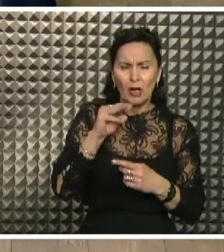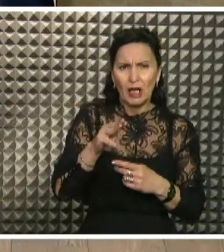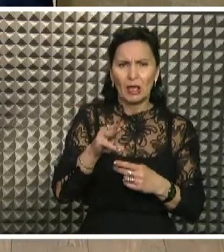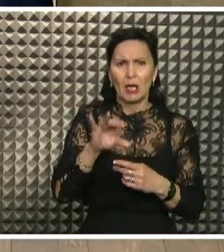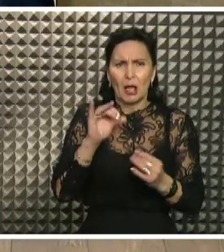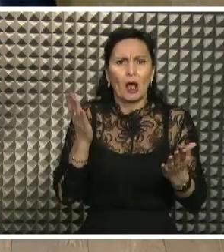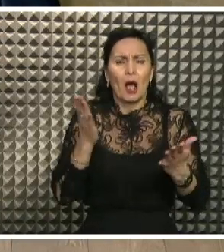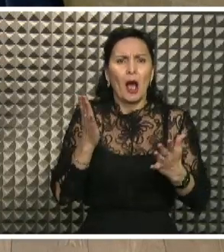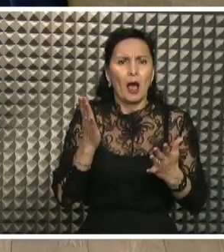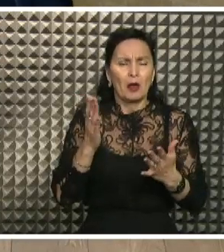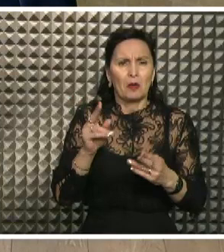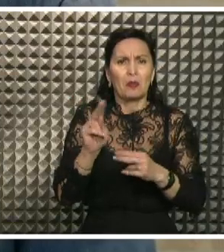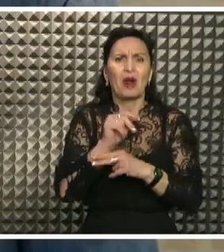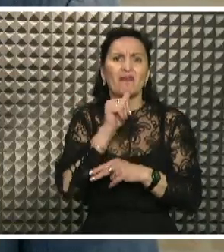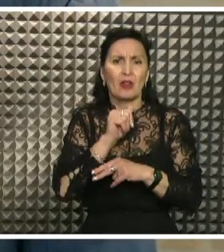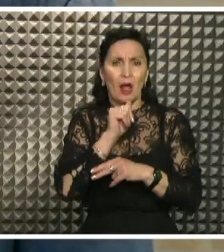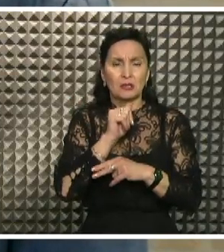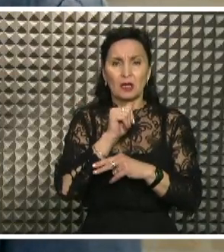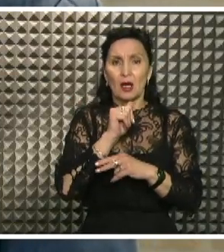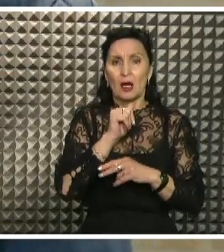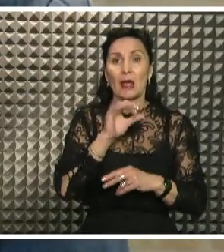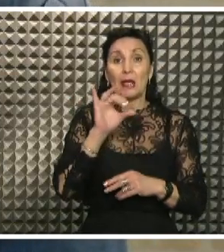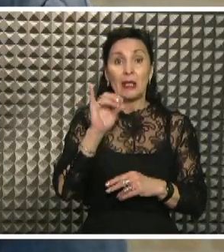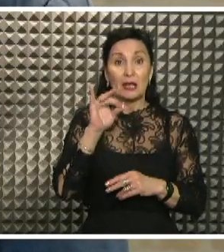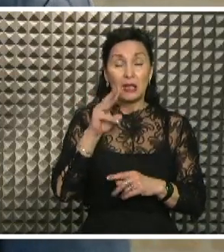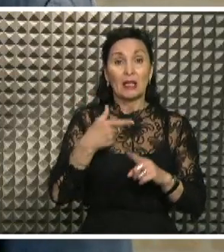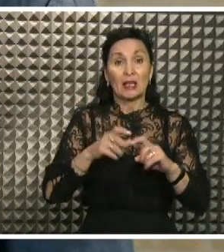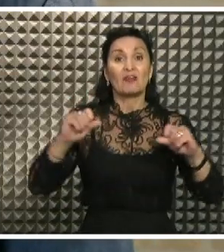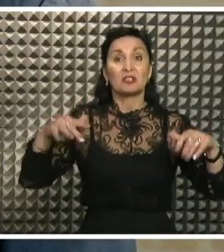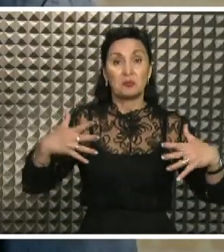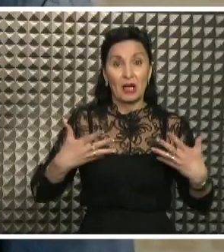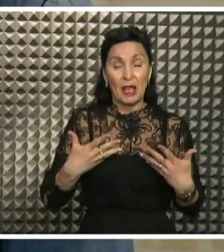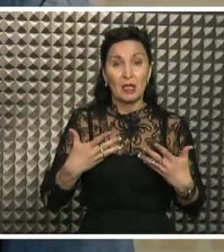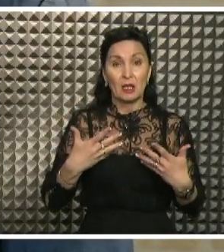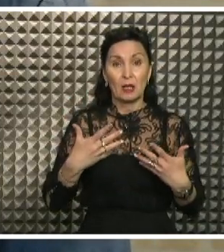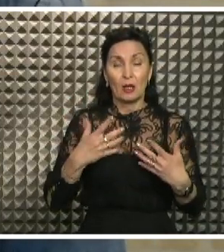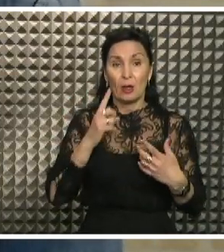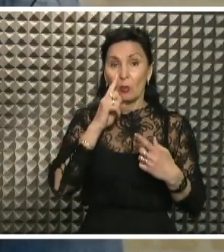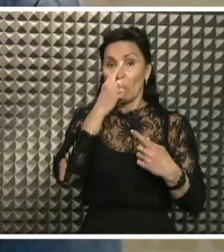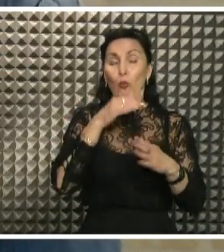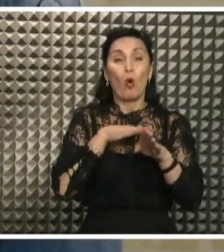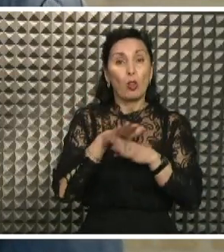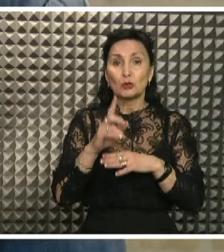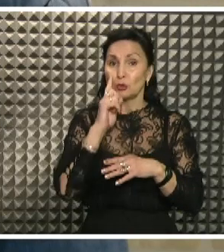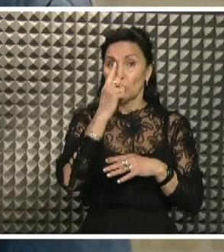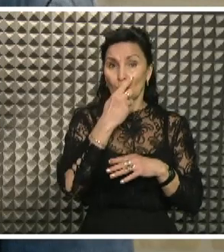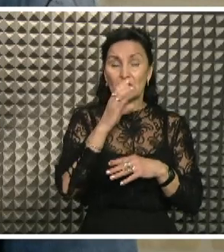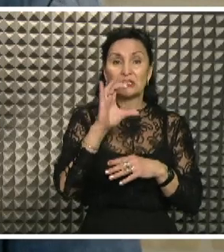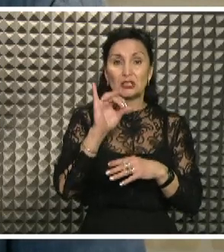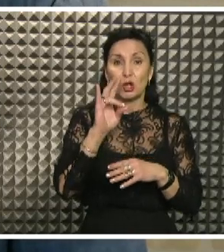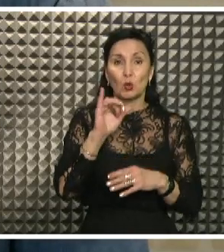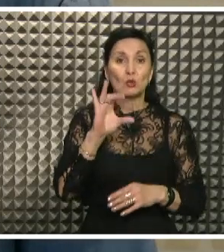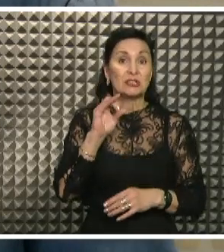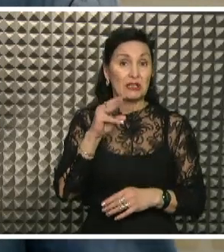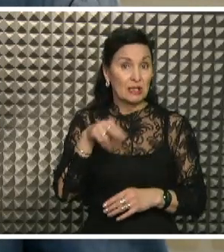И какая у них профилактика? Ну, смотрите, то есть ринит – это воспаление слизистой полости носа. Вот. А синусит –